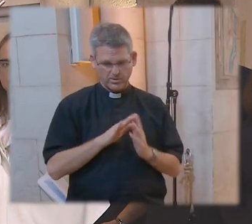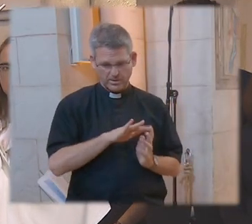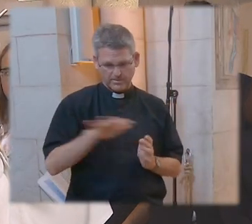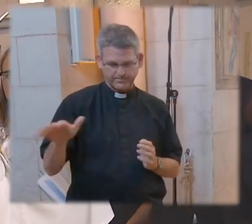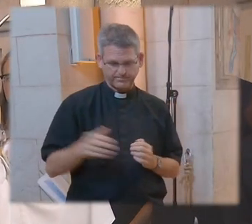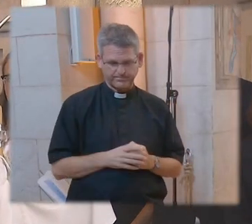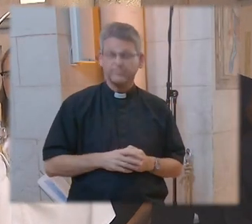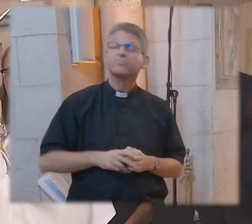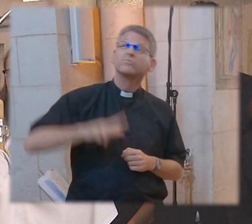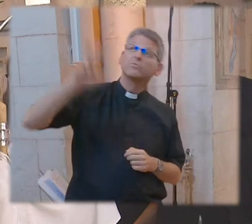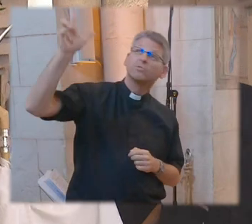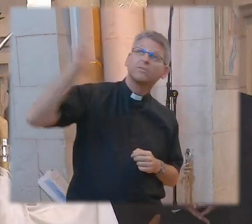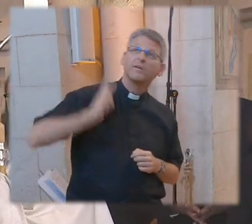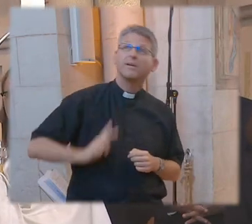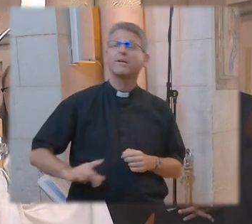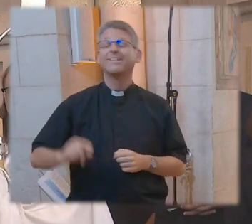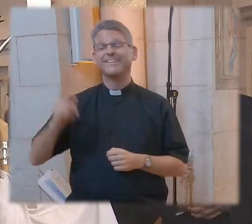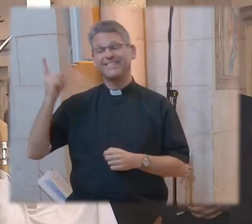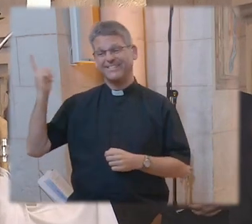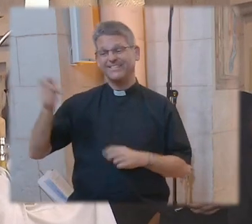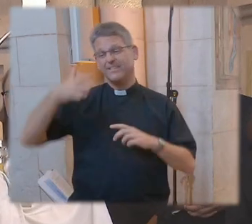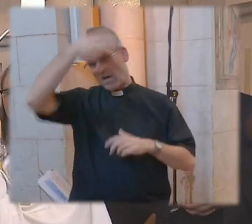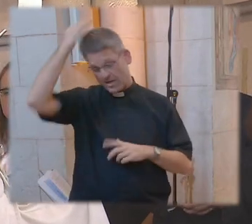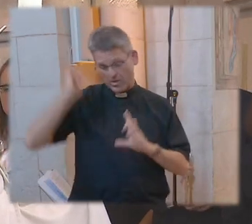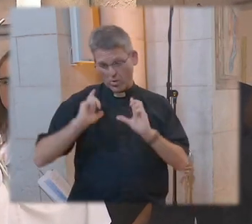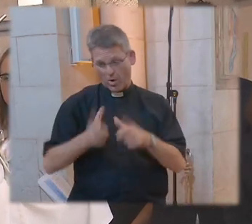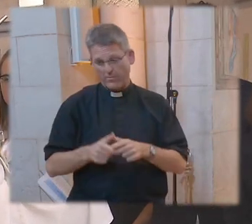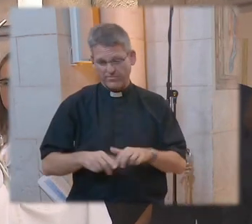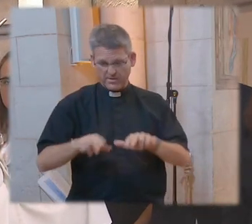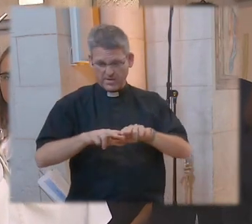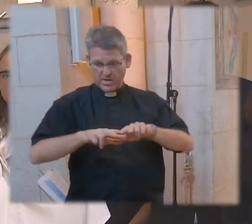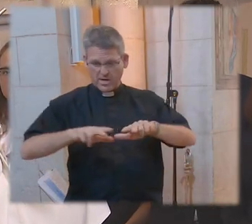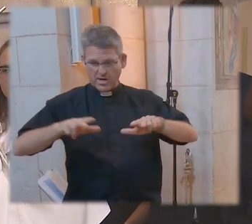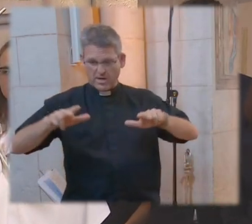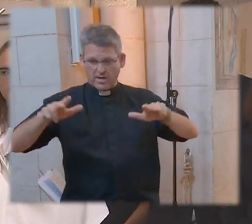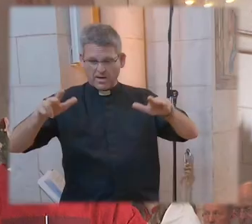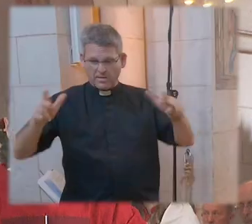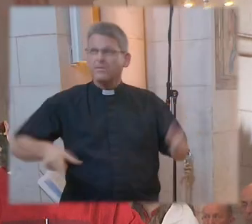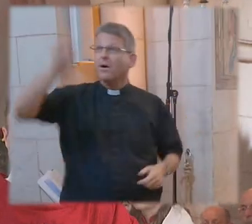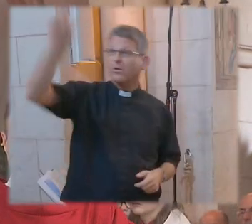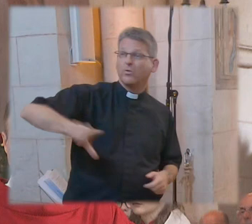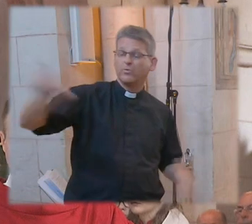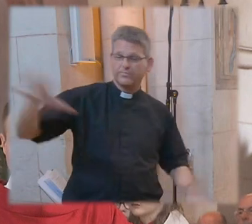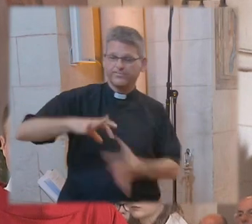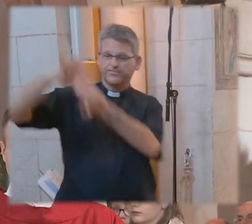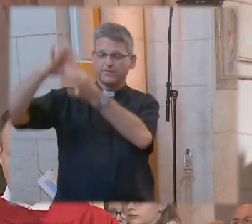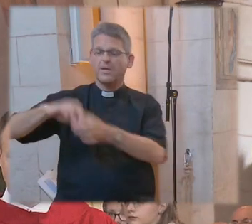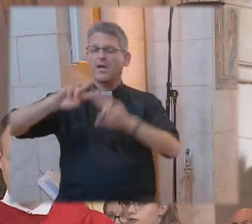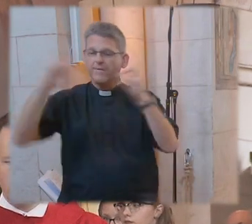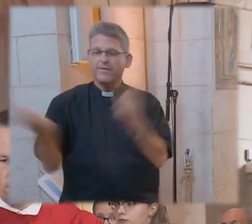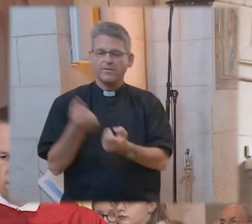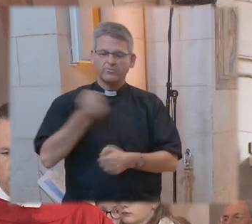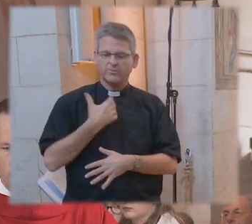Herr unser Gott, dieses heilige Opfer hat auf dem Altar des Kreuzes die Sünde der ganzen